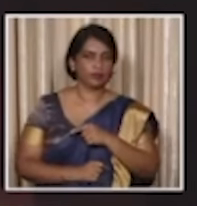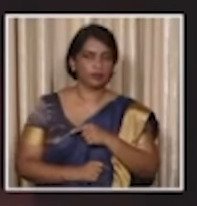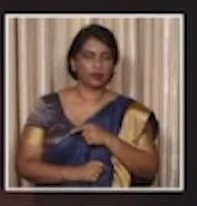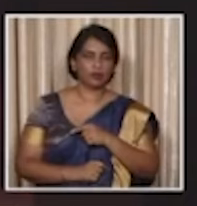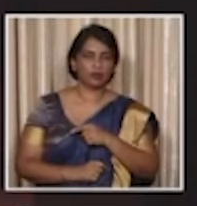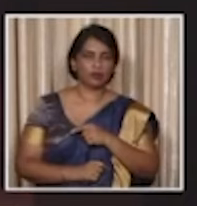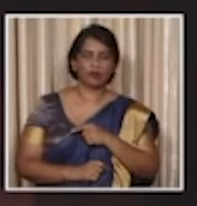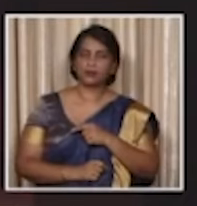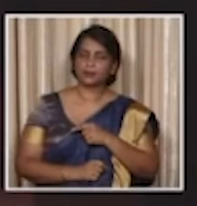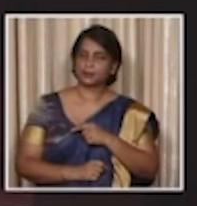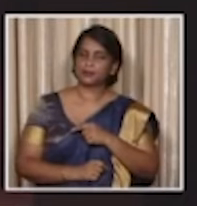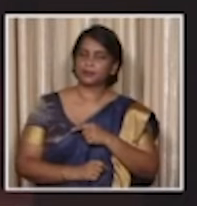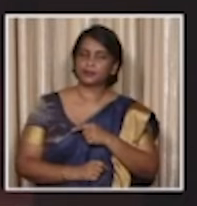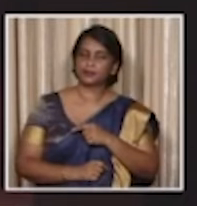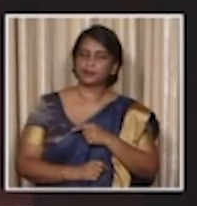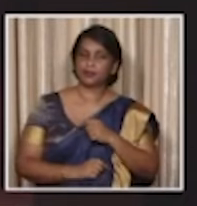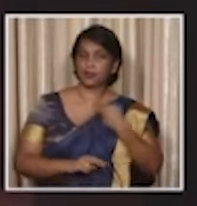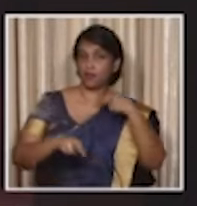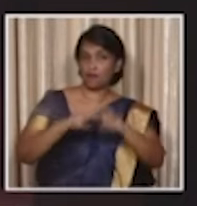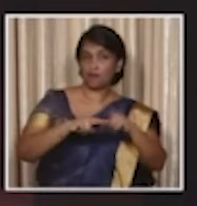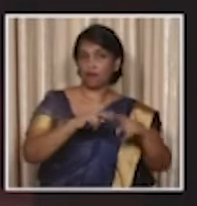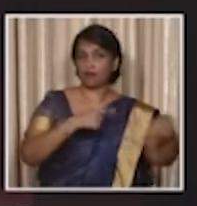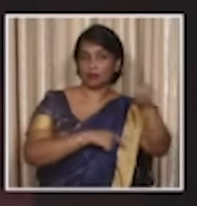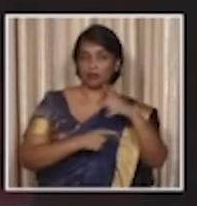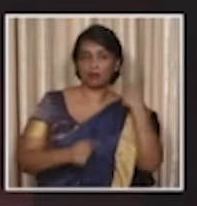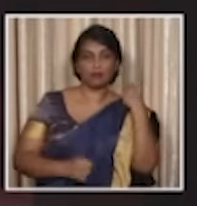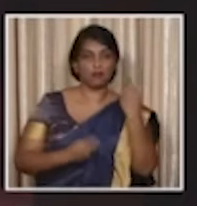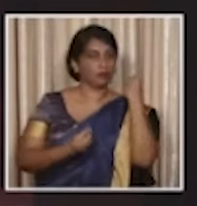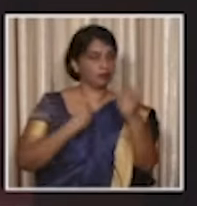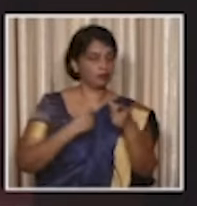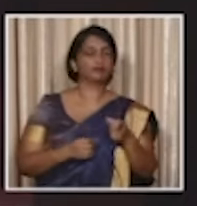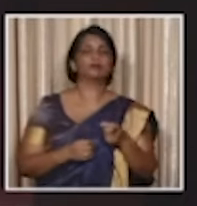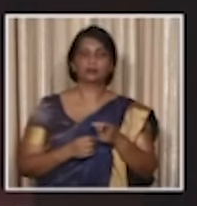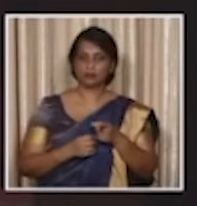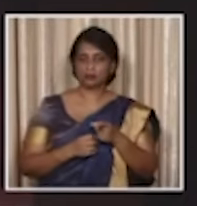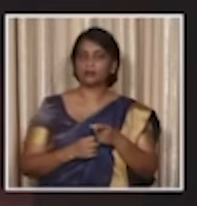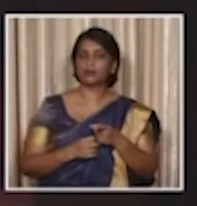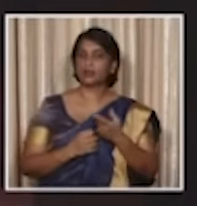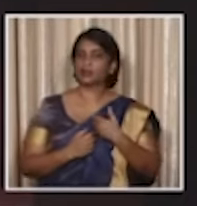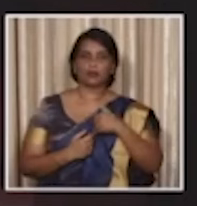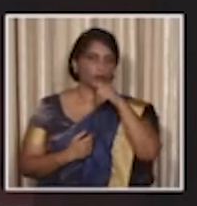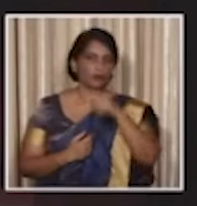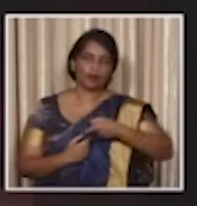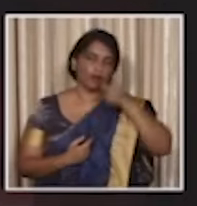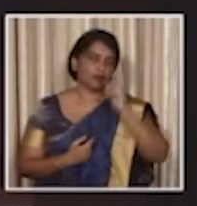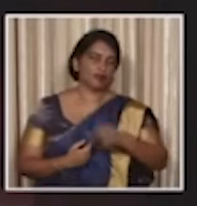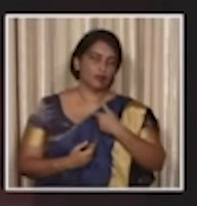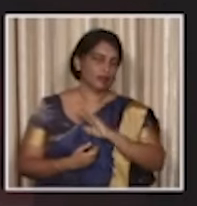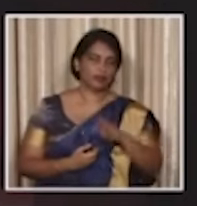ලුම්පන් ධනවාදය, ගජමිතුරු ධනවාදය, ක්‍රෝනි කැපිටලිසම් අපි කිසිසේත්ම අනුමත කරන්නේ